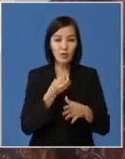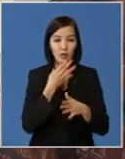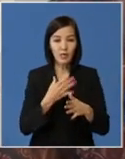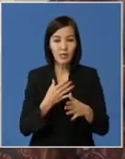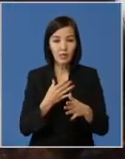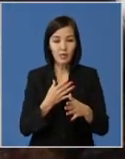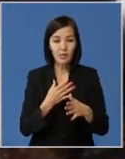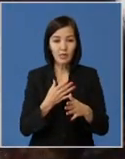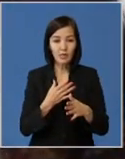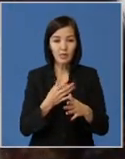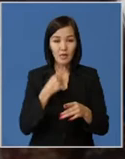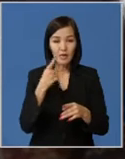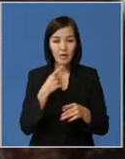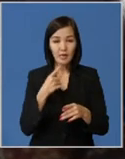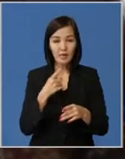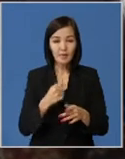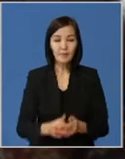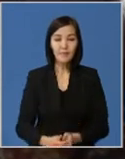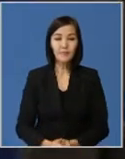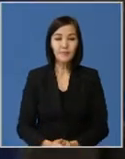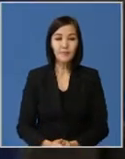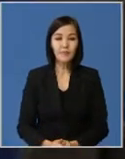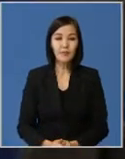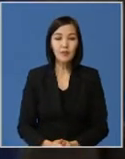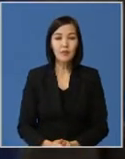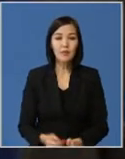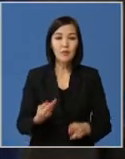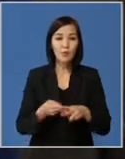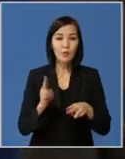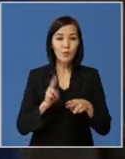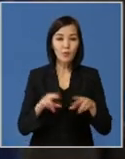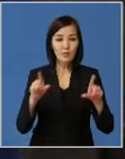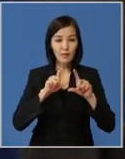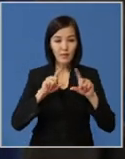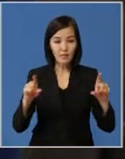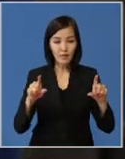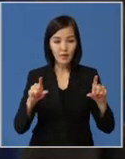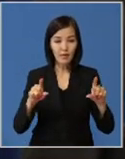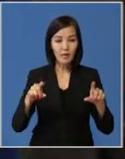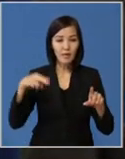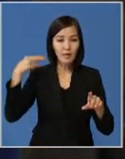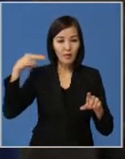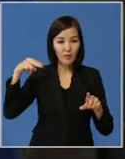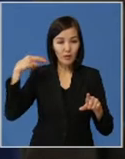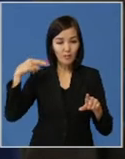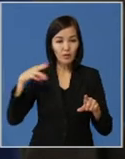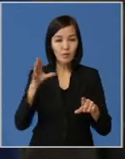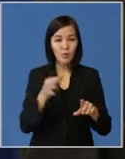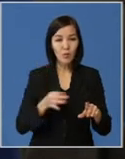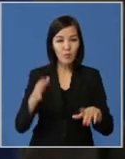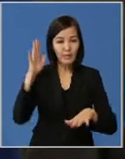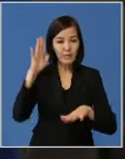игі қадам болғанын айтады өңір атқамінерлері. Осы ғимарат елбасының, облыс әкімінің бізге беріп